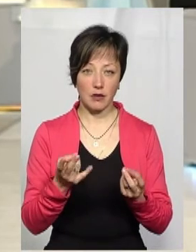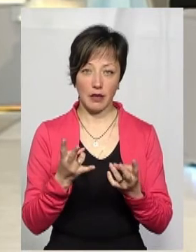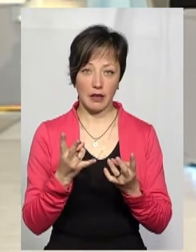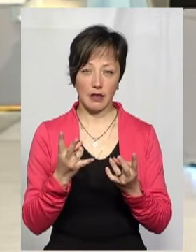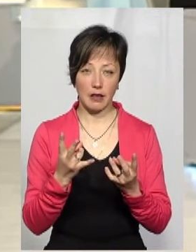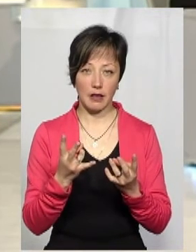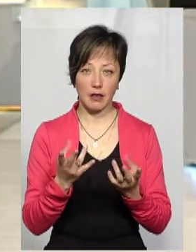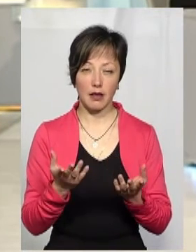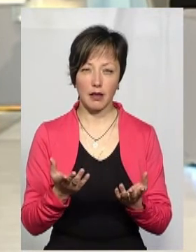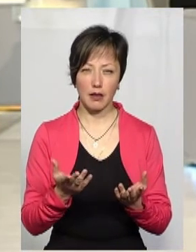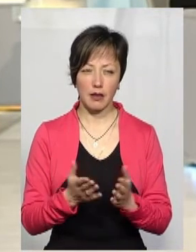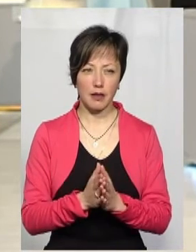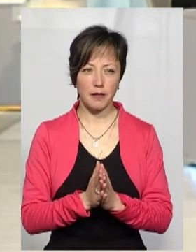не…